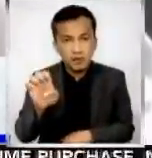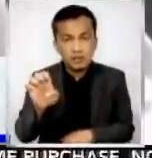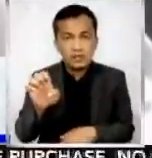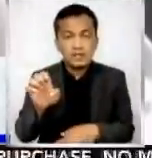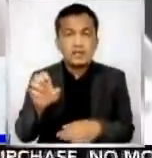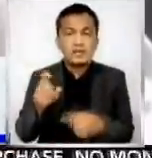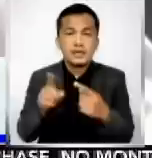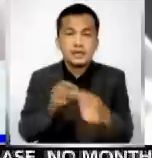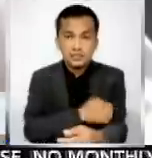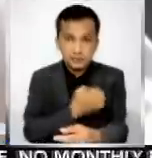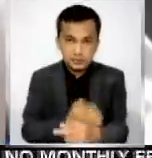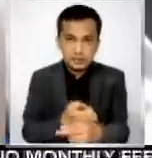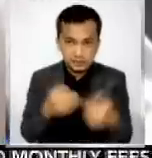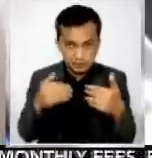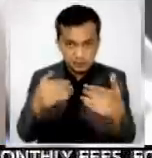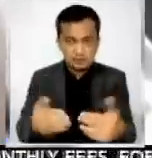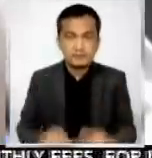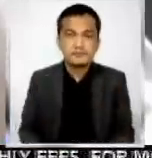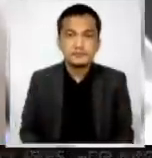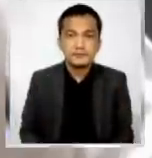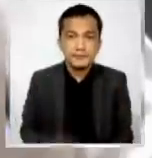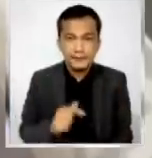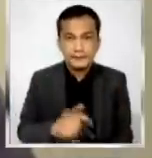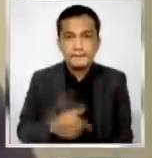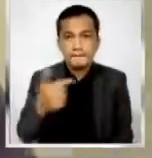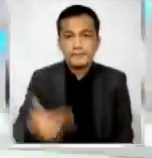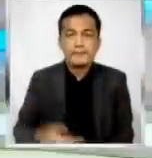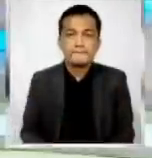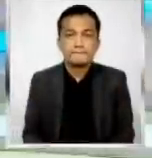Pulido, nakatutok, 24 Oras.